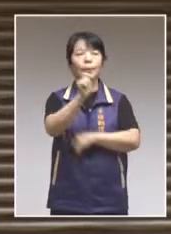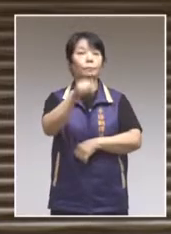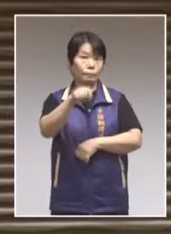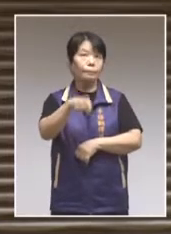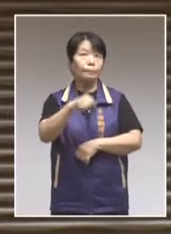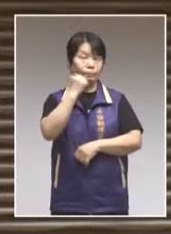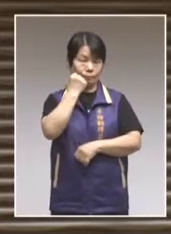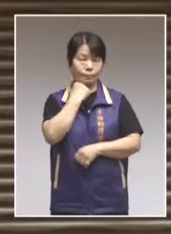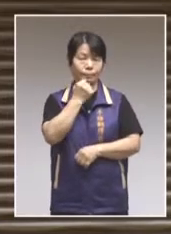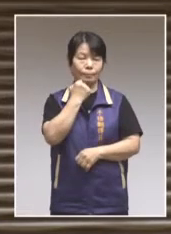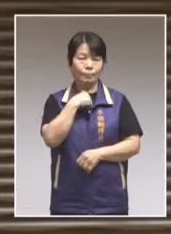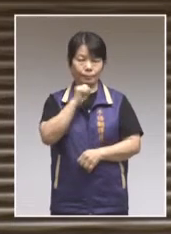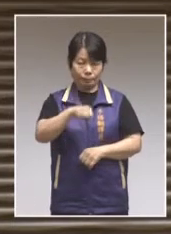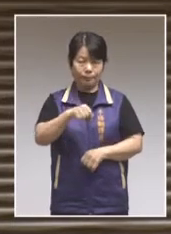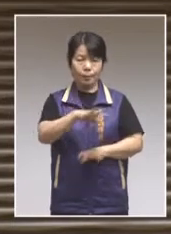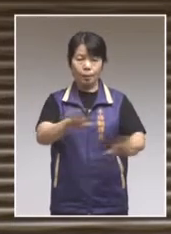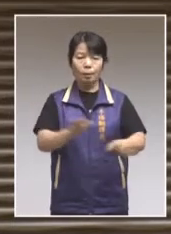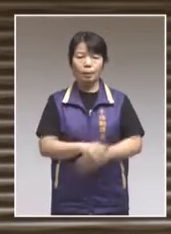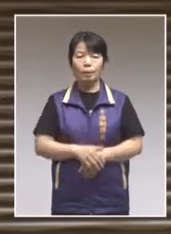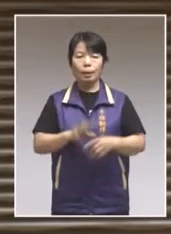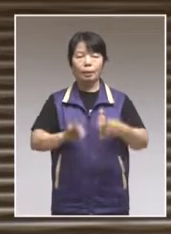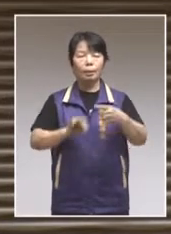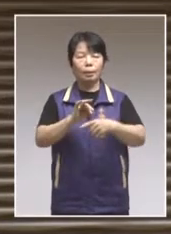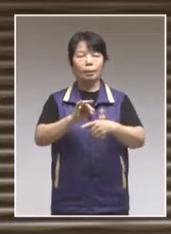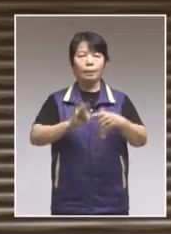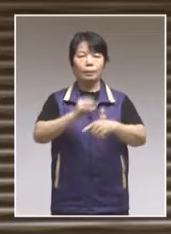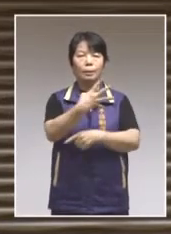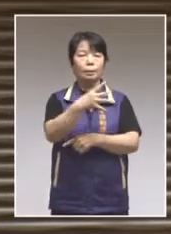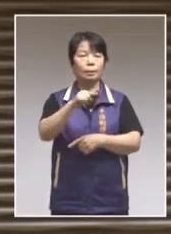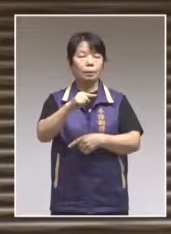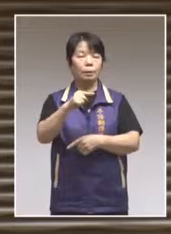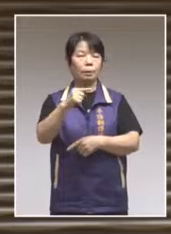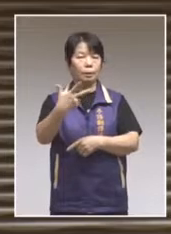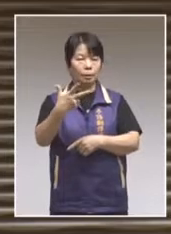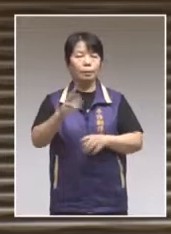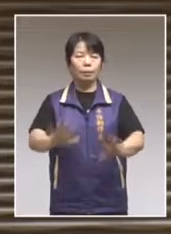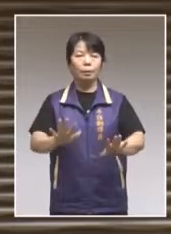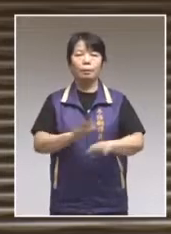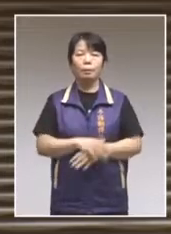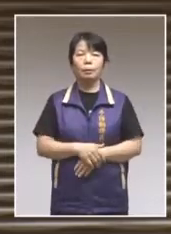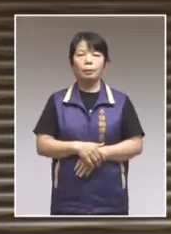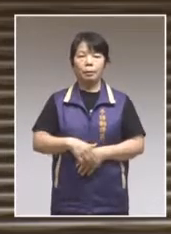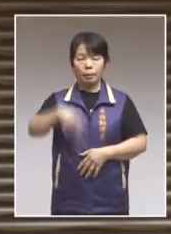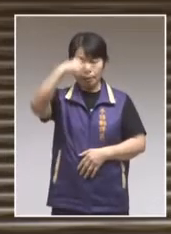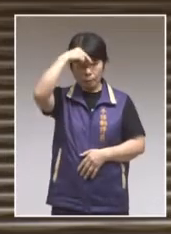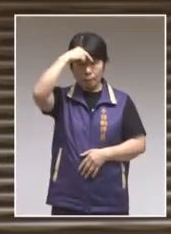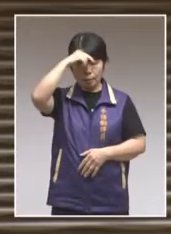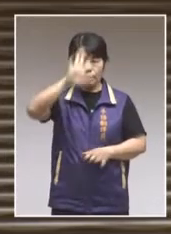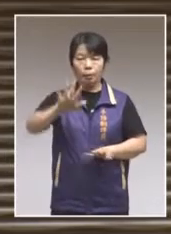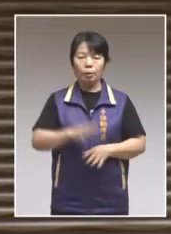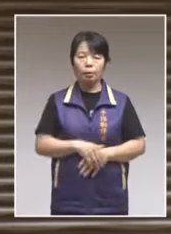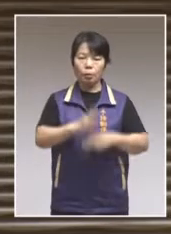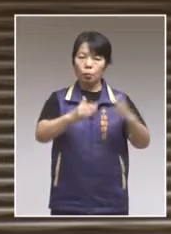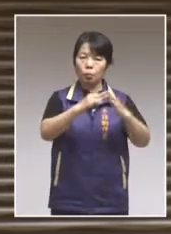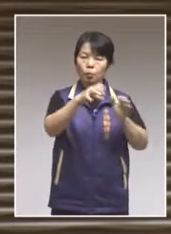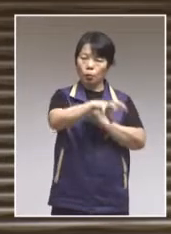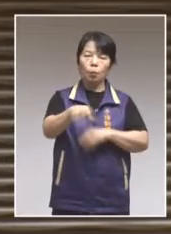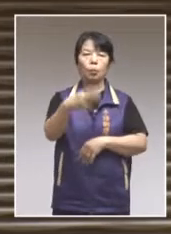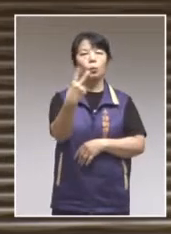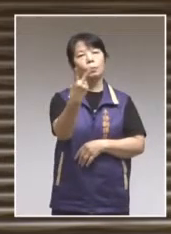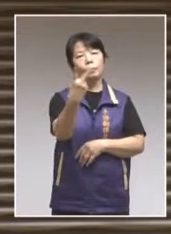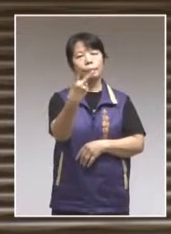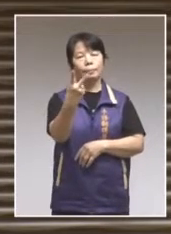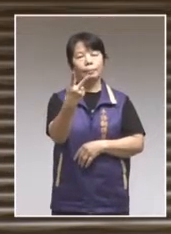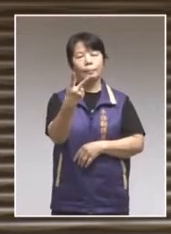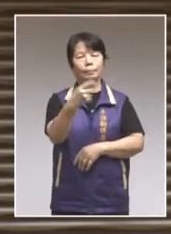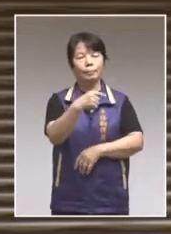来的施打率是4/7左右哈。那经过早上的施打部分，下午也有 一两所学校在施打，目前来